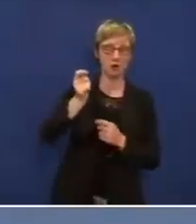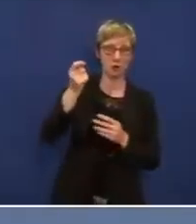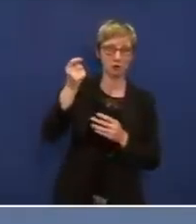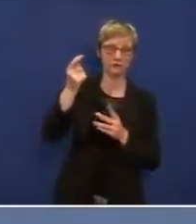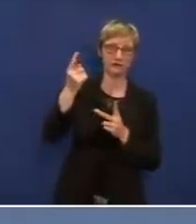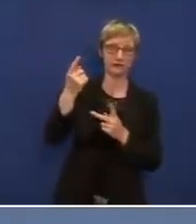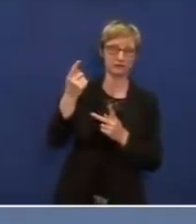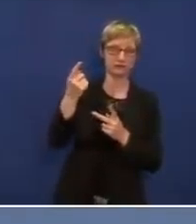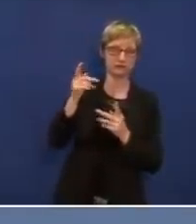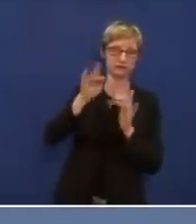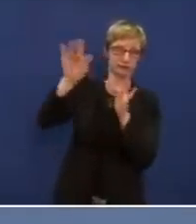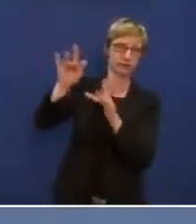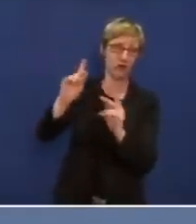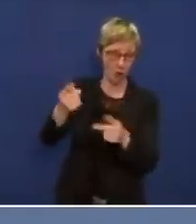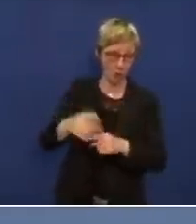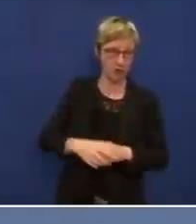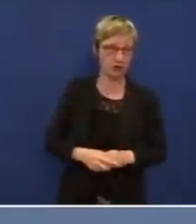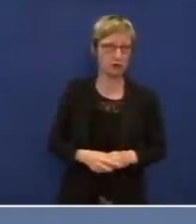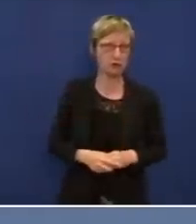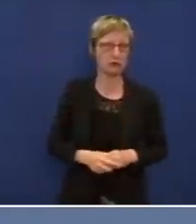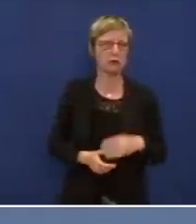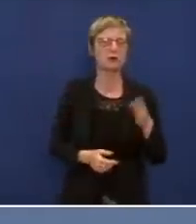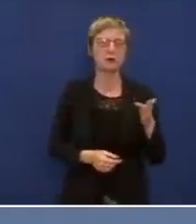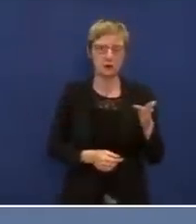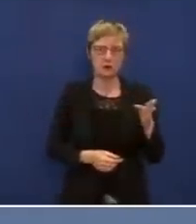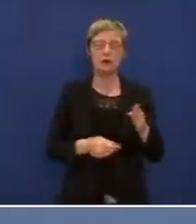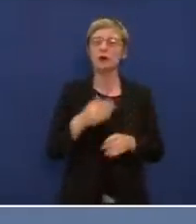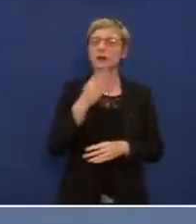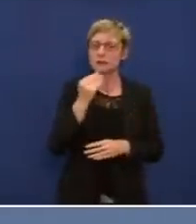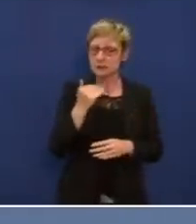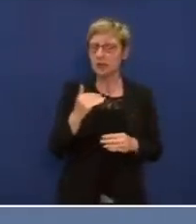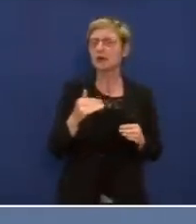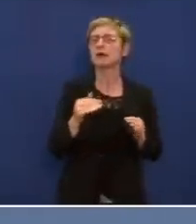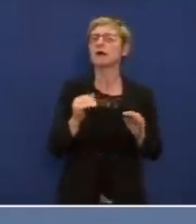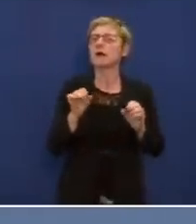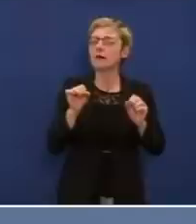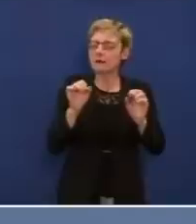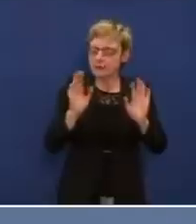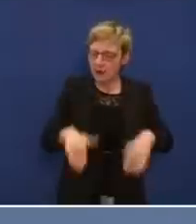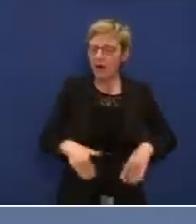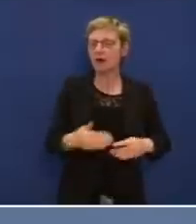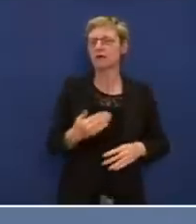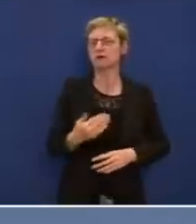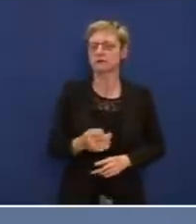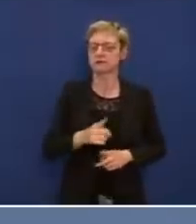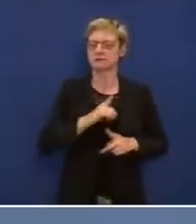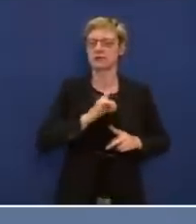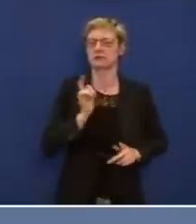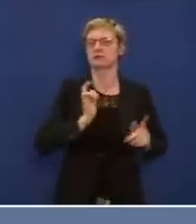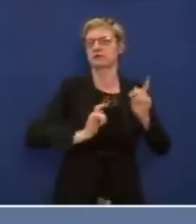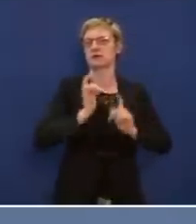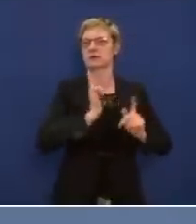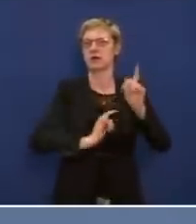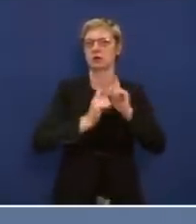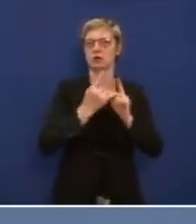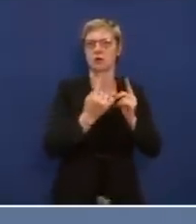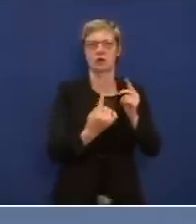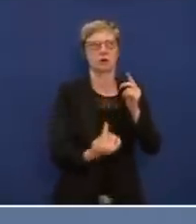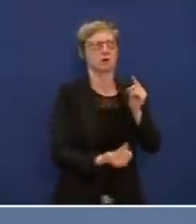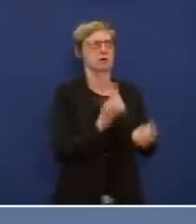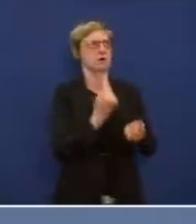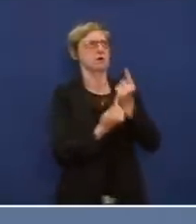Sie haben mich sicherlich gerade gut gehört. Israel hat das Recht, sich im Rahmen der Selbstverteidigung gegen diese fortwährenden Raketenangriffe aus